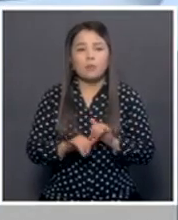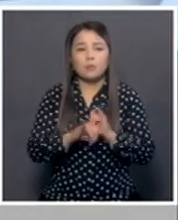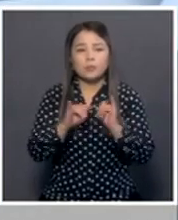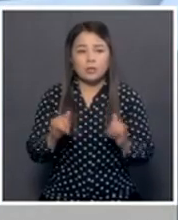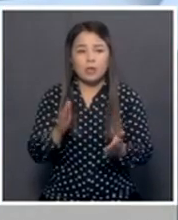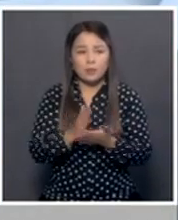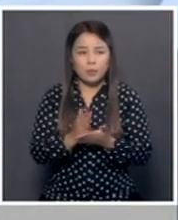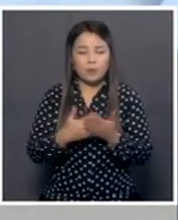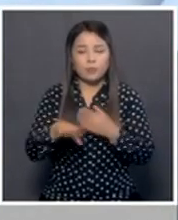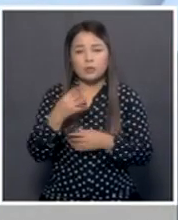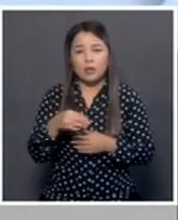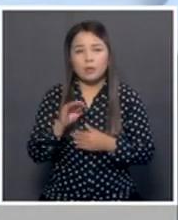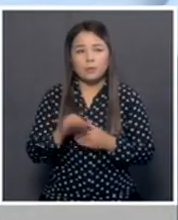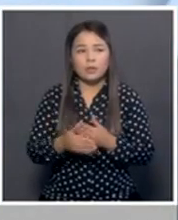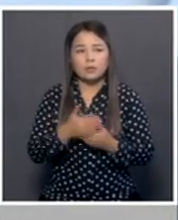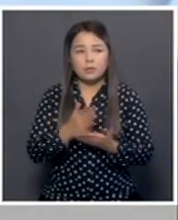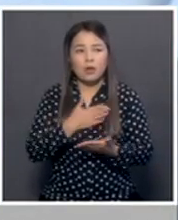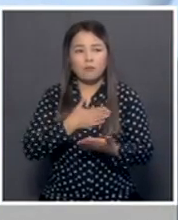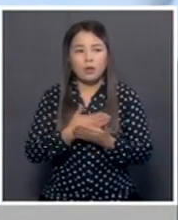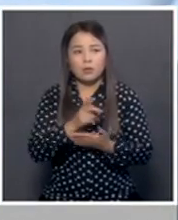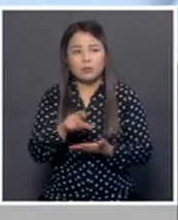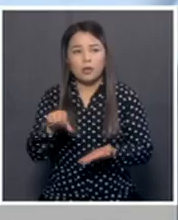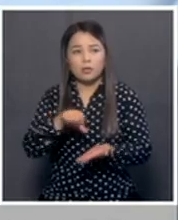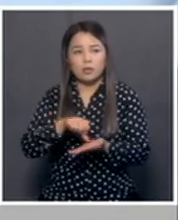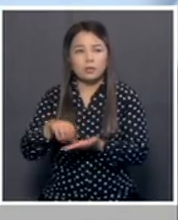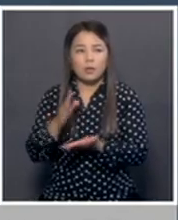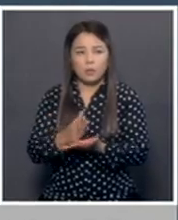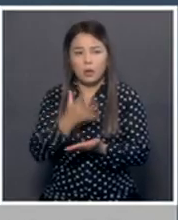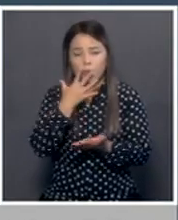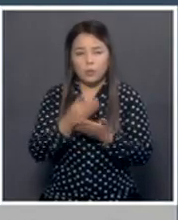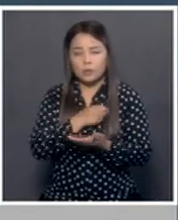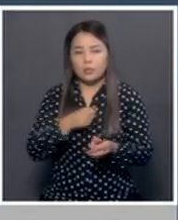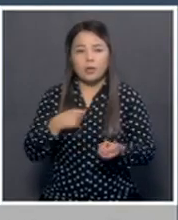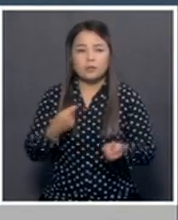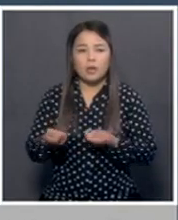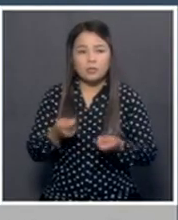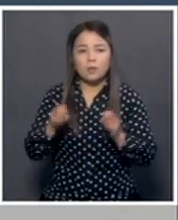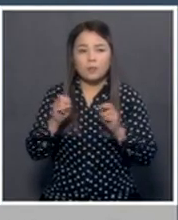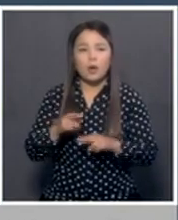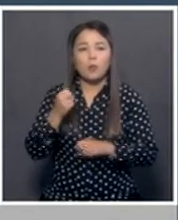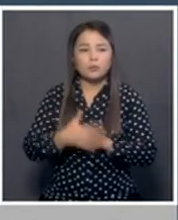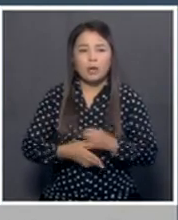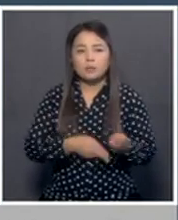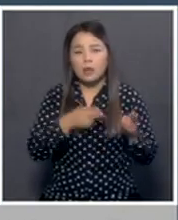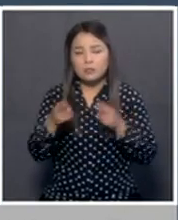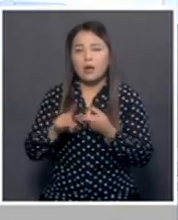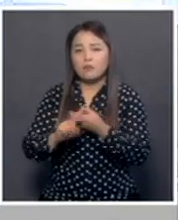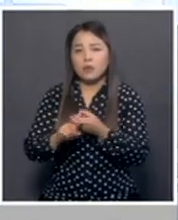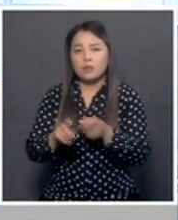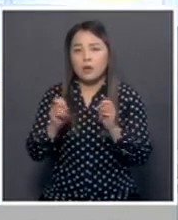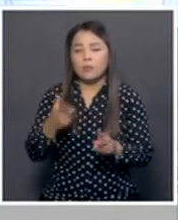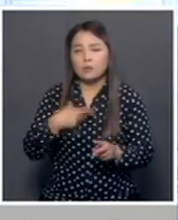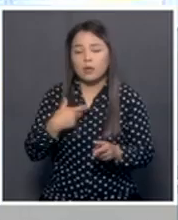ел бойынша 40 мыңдай волонтер қызмет еткен. Одан бөлек өз еркімен провизорлық орталықтарға барып, инфекция жұқтыру